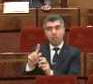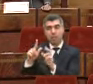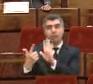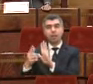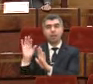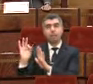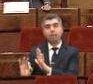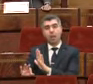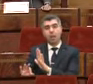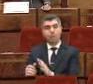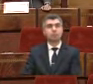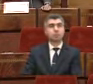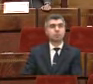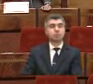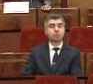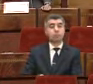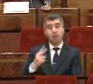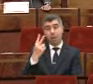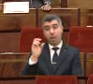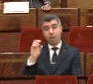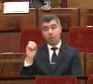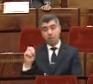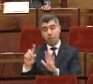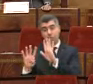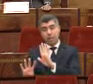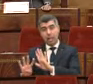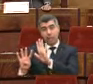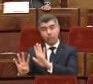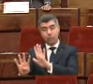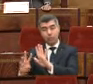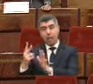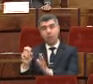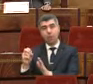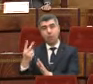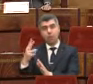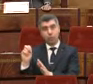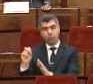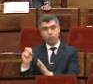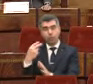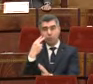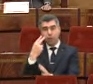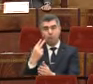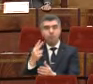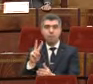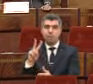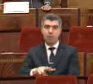كاين شيء. ف 2000 بين 2019 2020 هذا الشيء ولا ملحوظ.